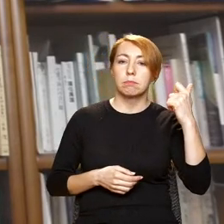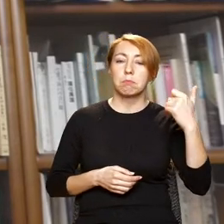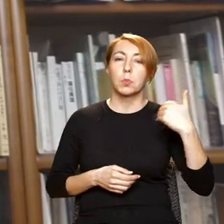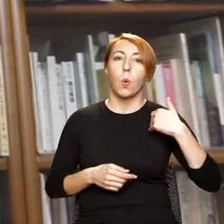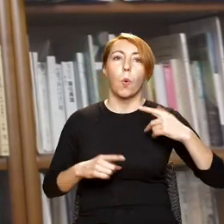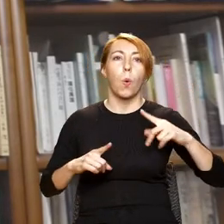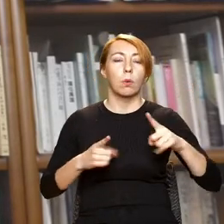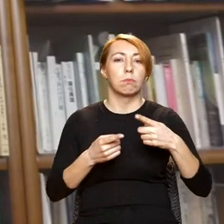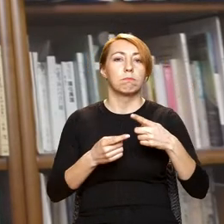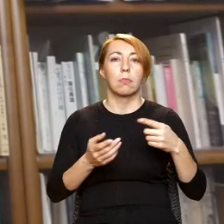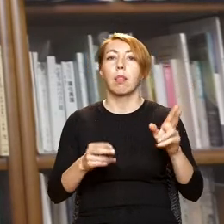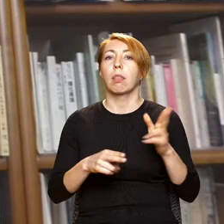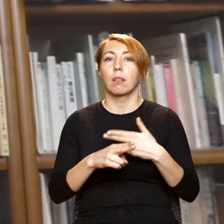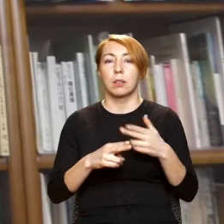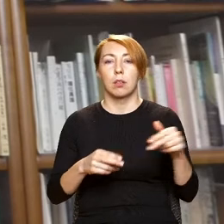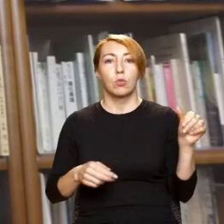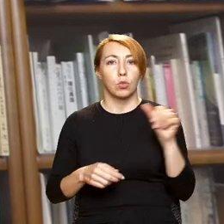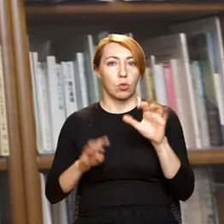zorganizowaną w